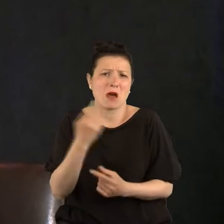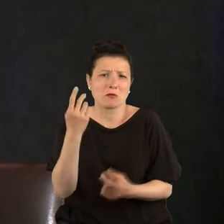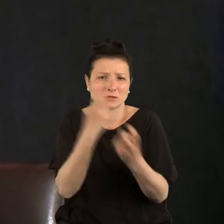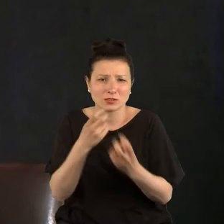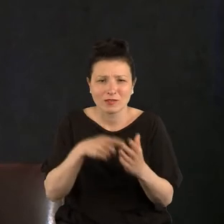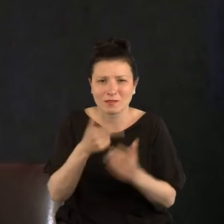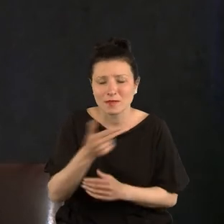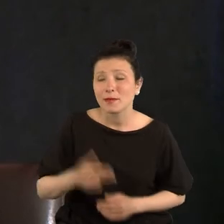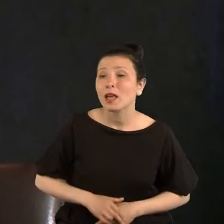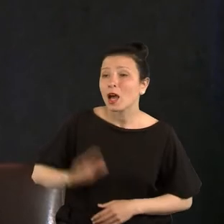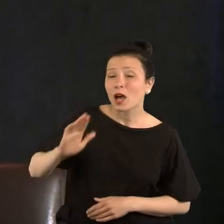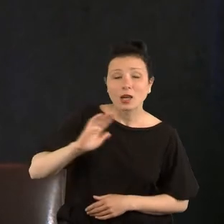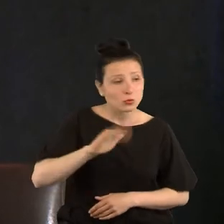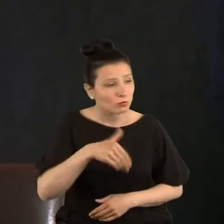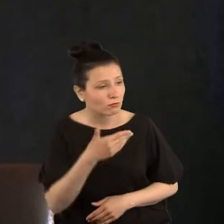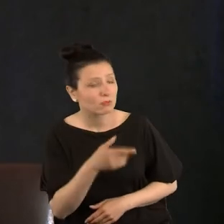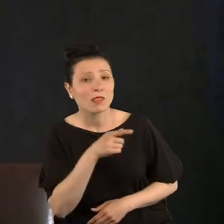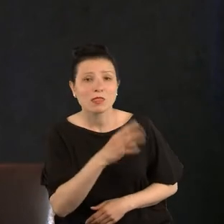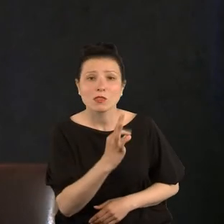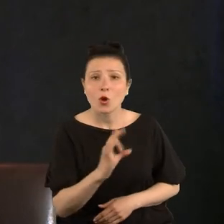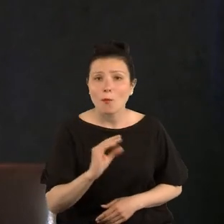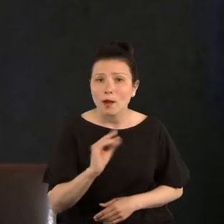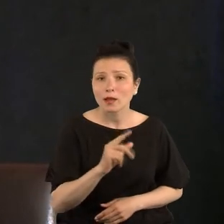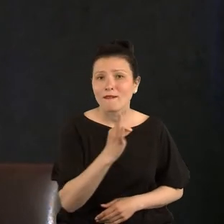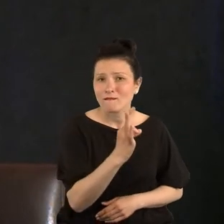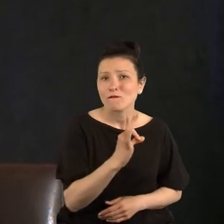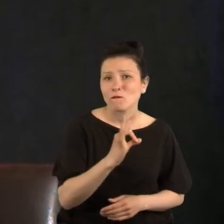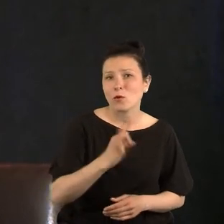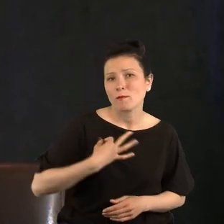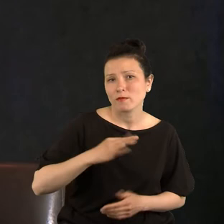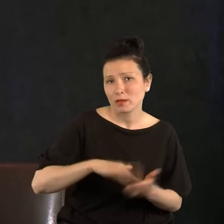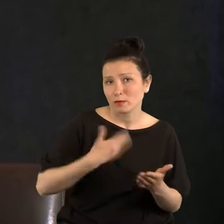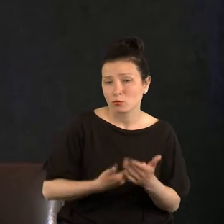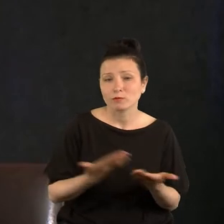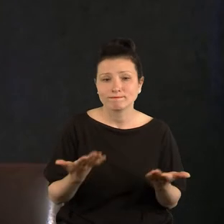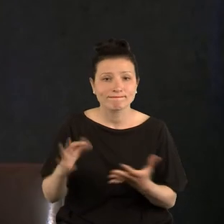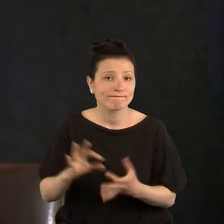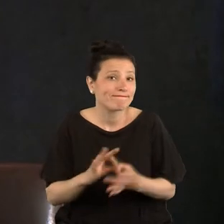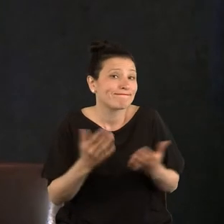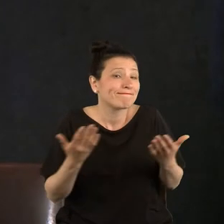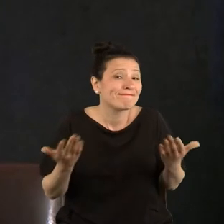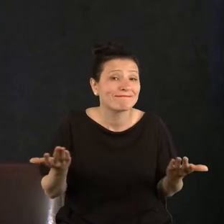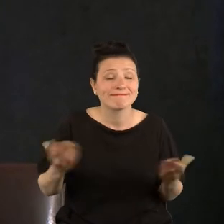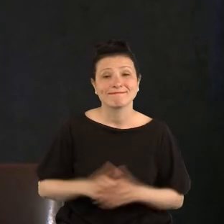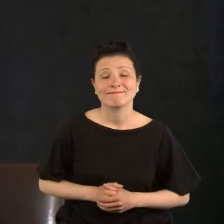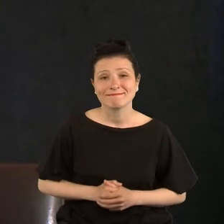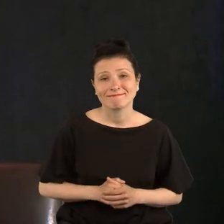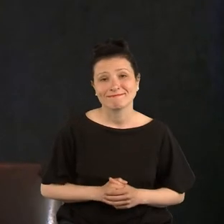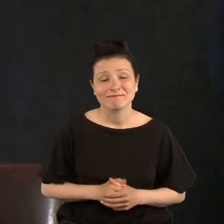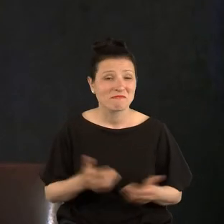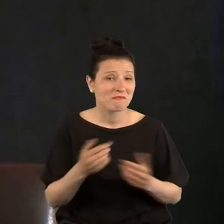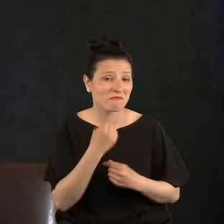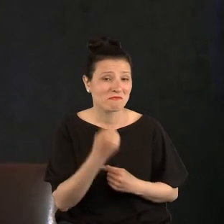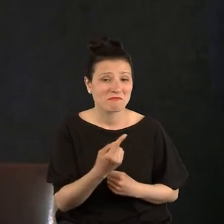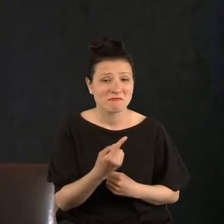ty, Tomku, na twoim prywatnym przykładzie, gdzie w związku, no niestety, z, można